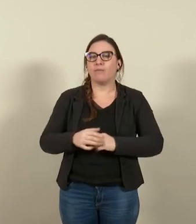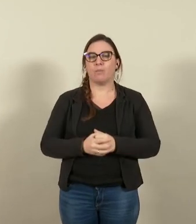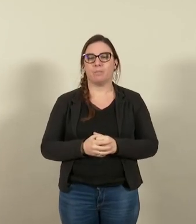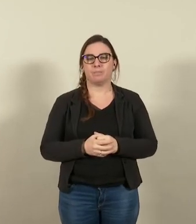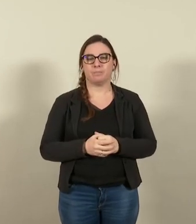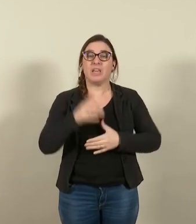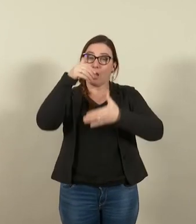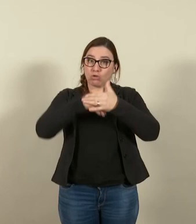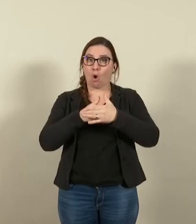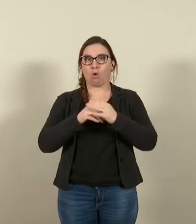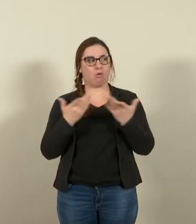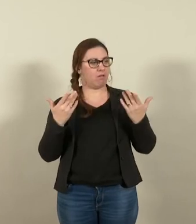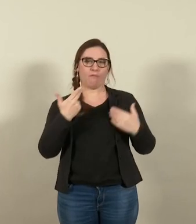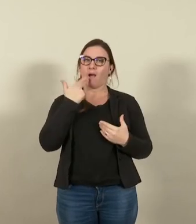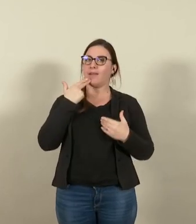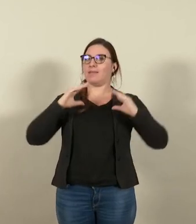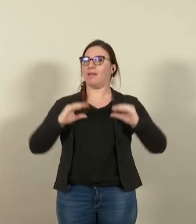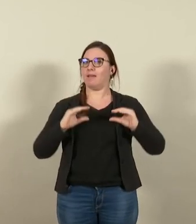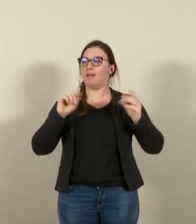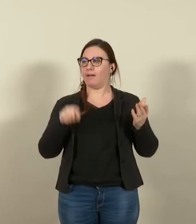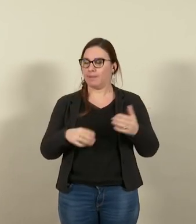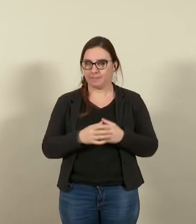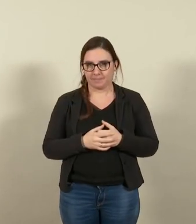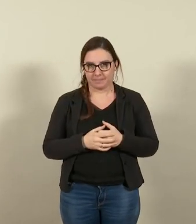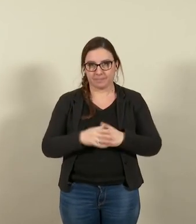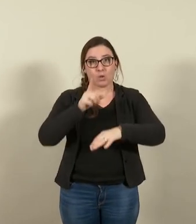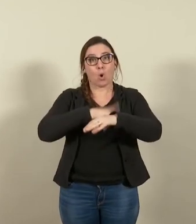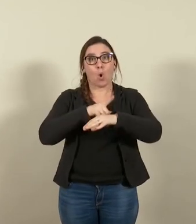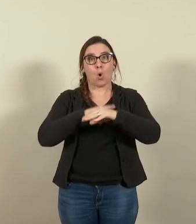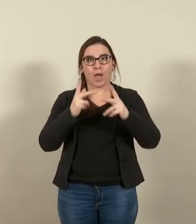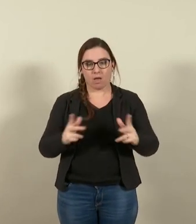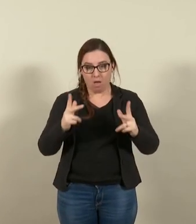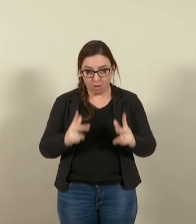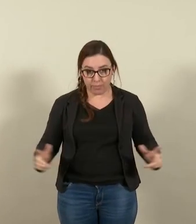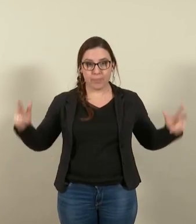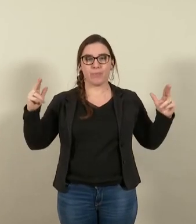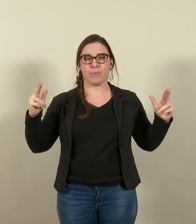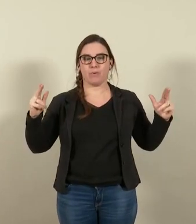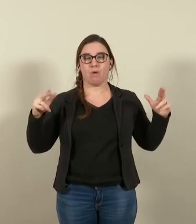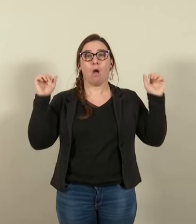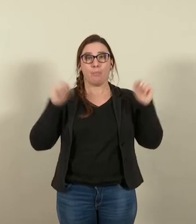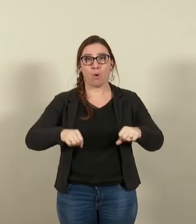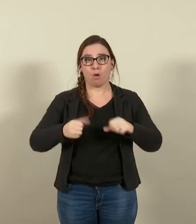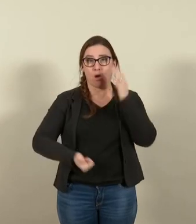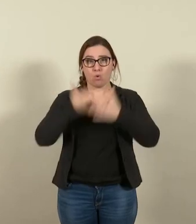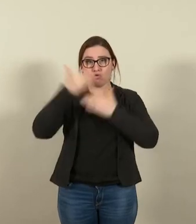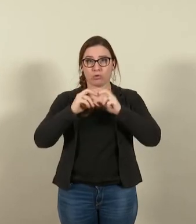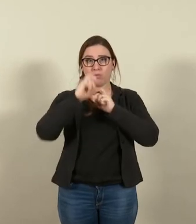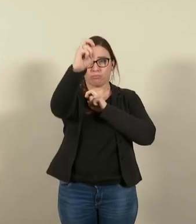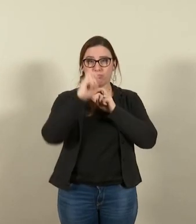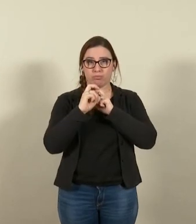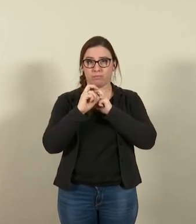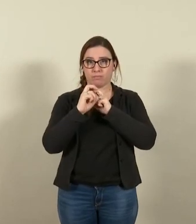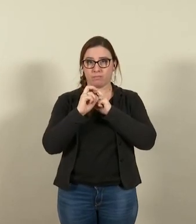train pour retrouver retrouver donc la fréquence de l'amplitude horaire qui permett donc d'effectuer un aller-retour dans la journée Grenoble Lyon et